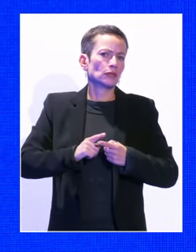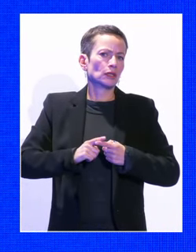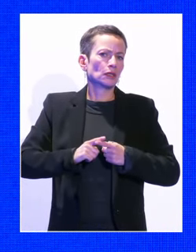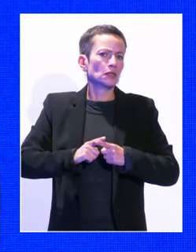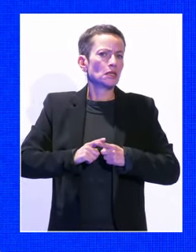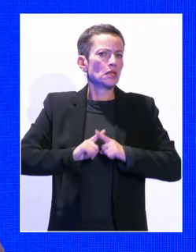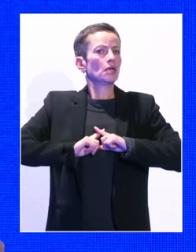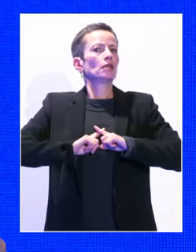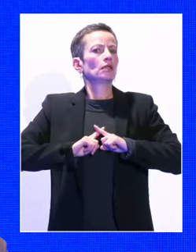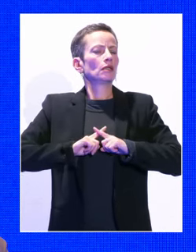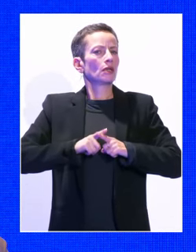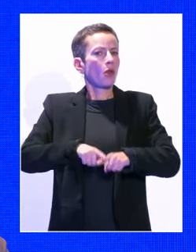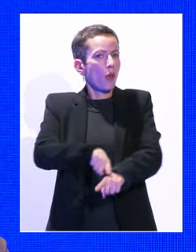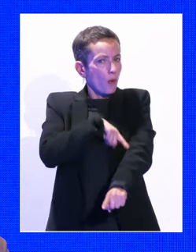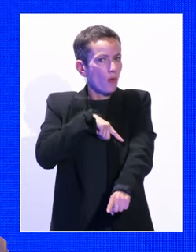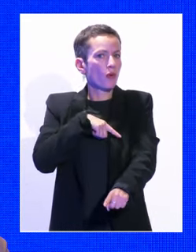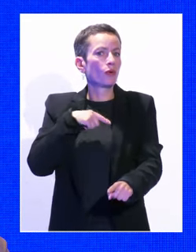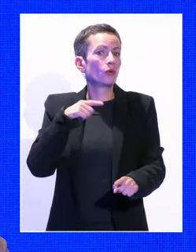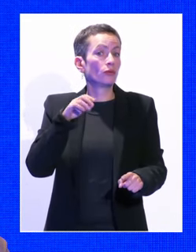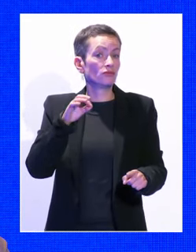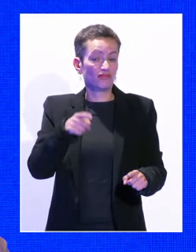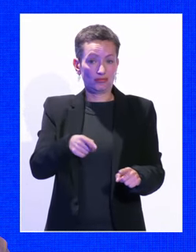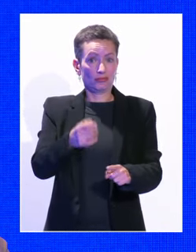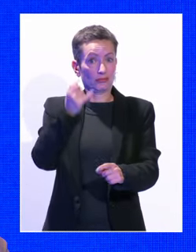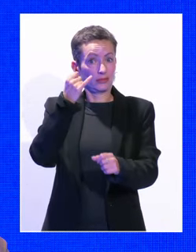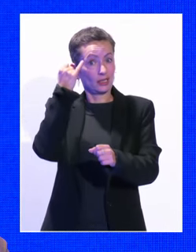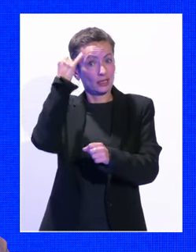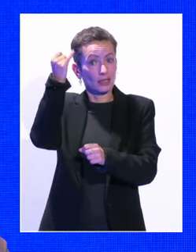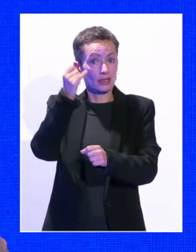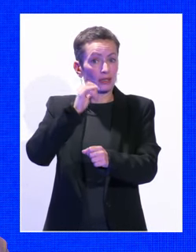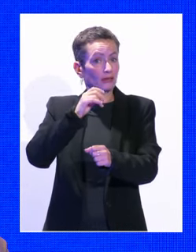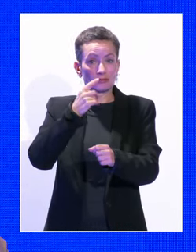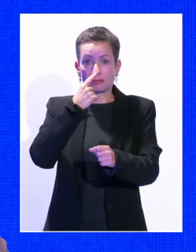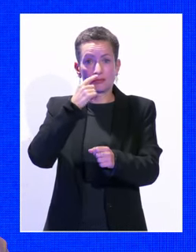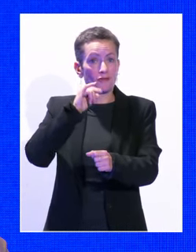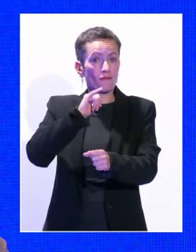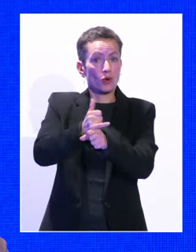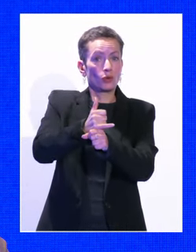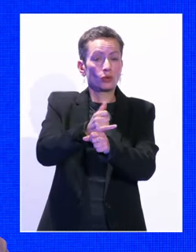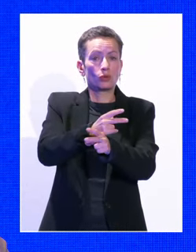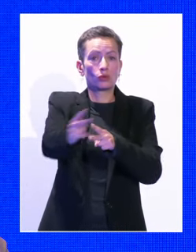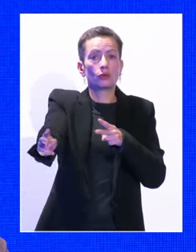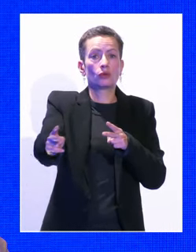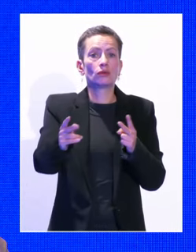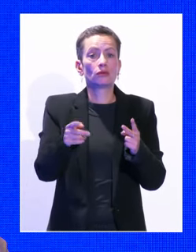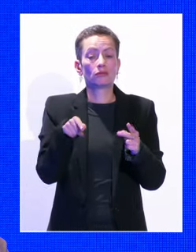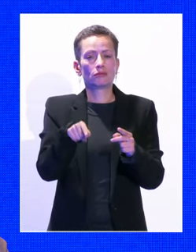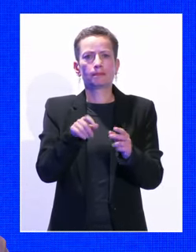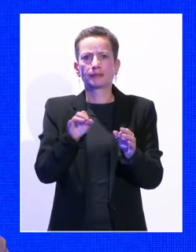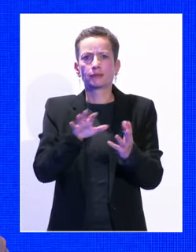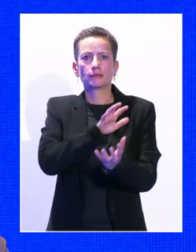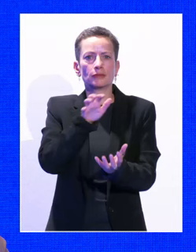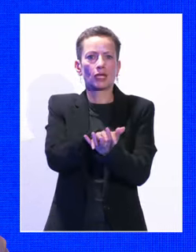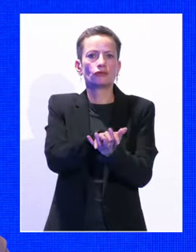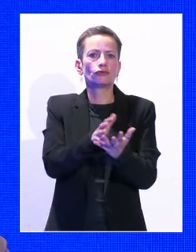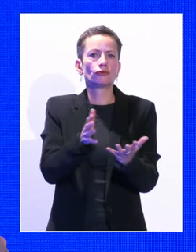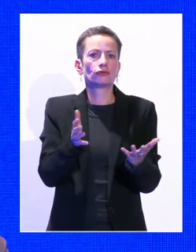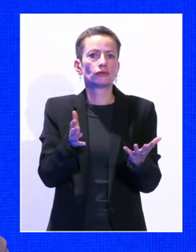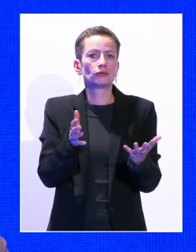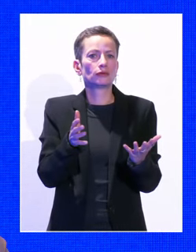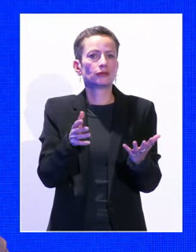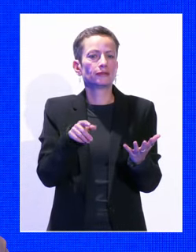crois que cette idée est fausse et dangereuse et qu'elle constitue un piège dont nous